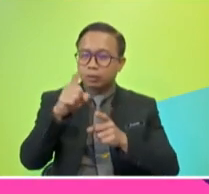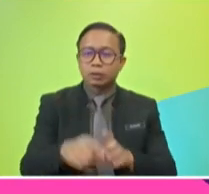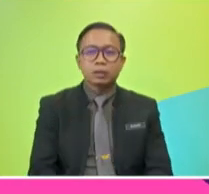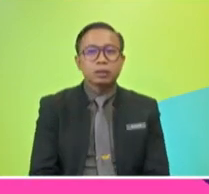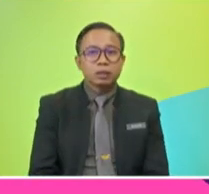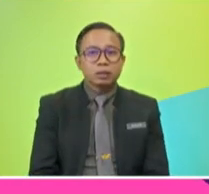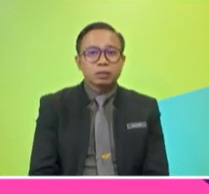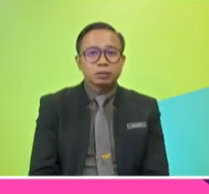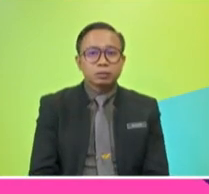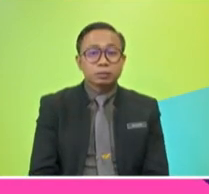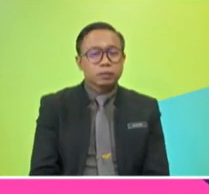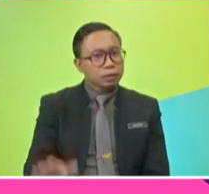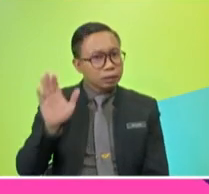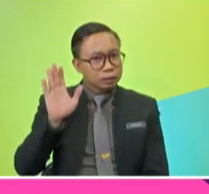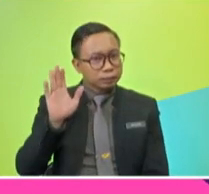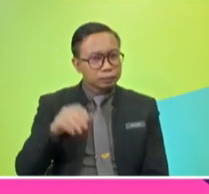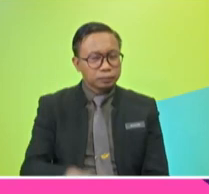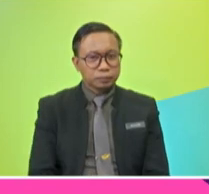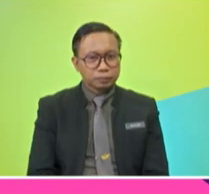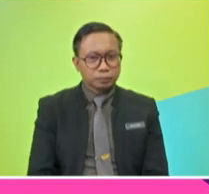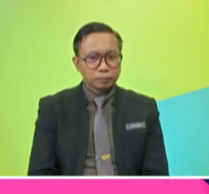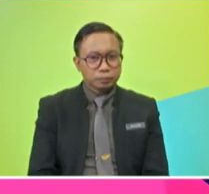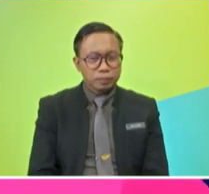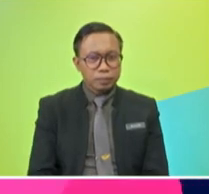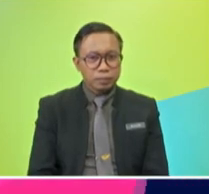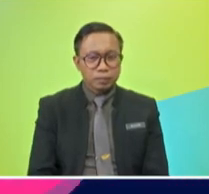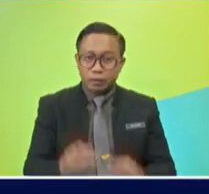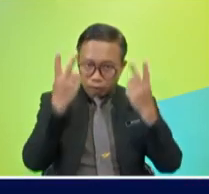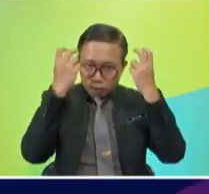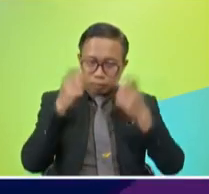jawab angka anak itu